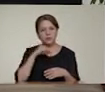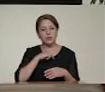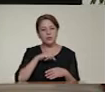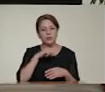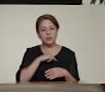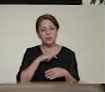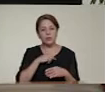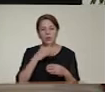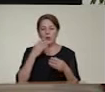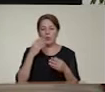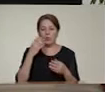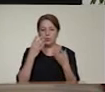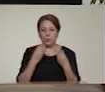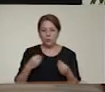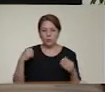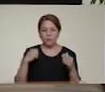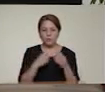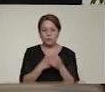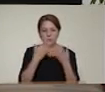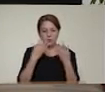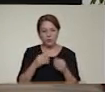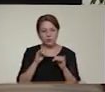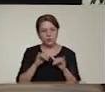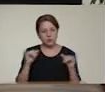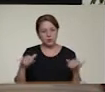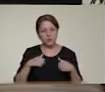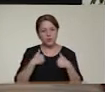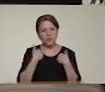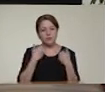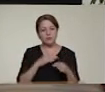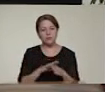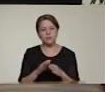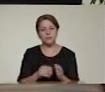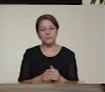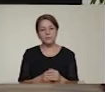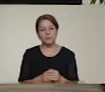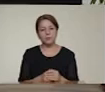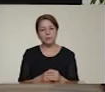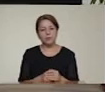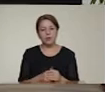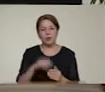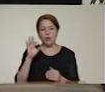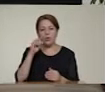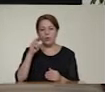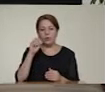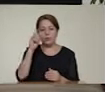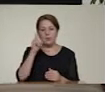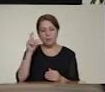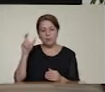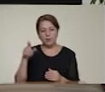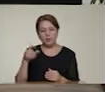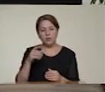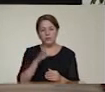fazilatlaringizni kundan kunga rivojlantirib borishga harakat qiling. Odamiy ersang